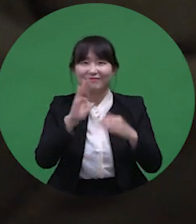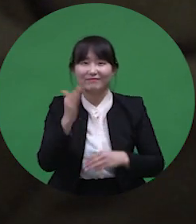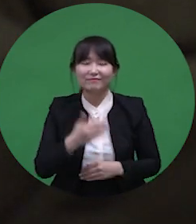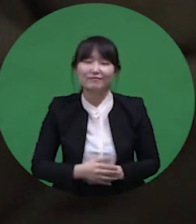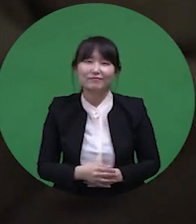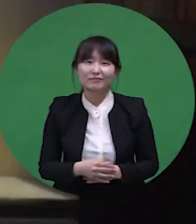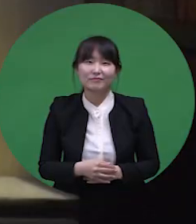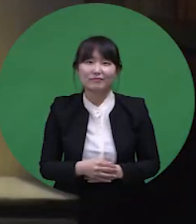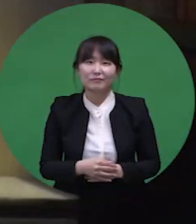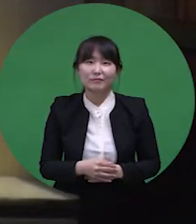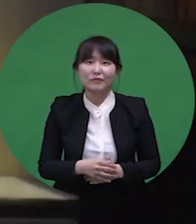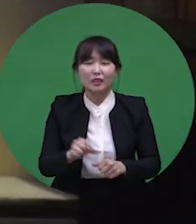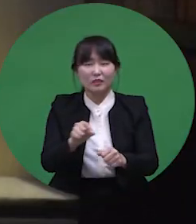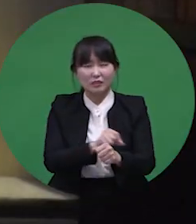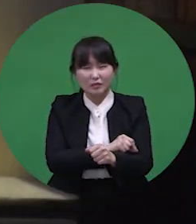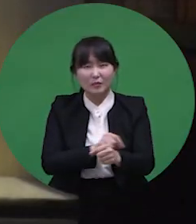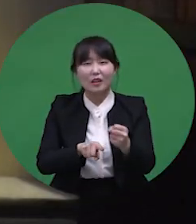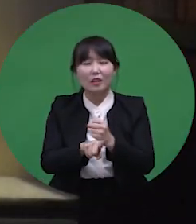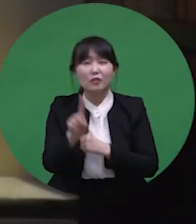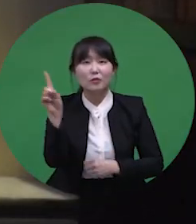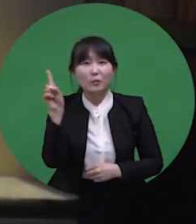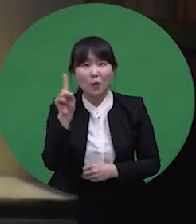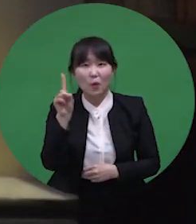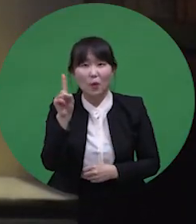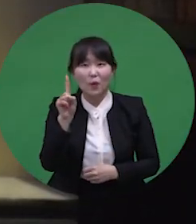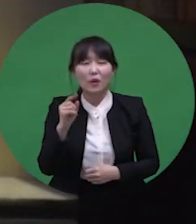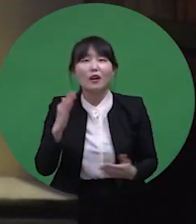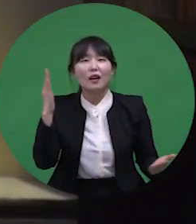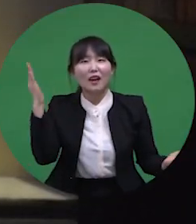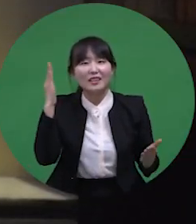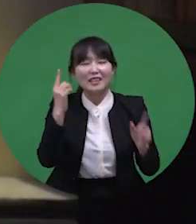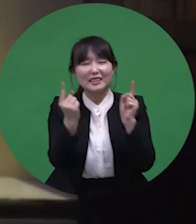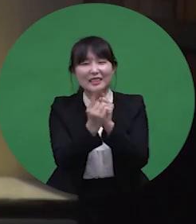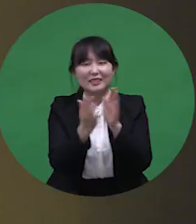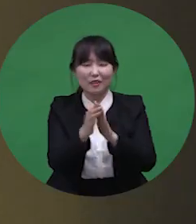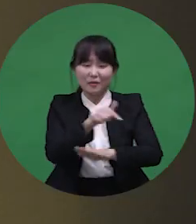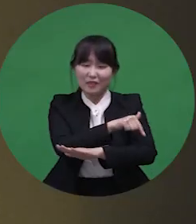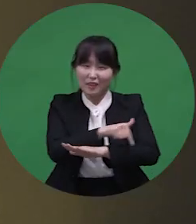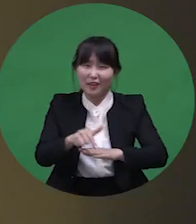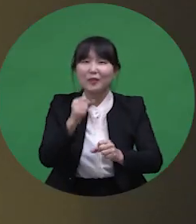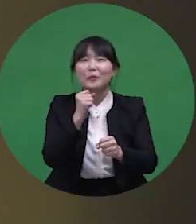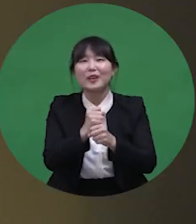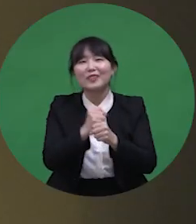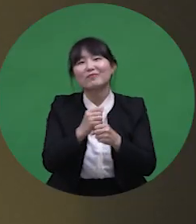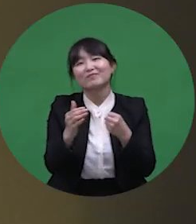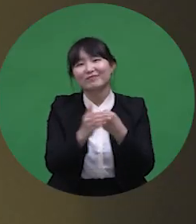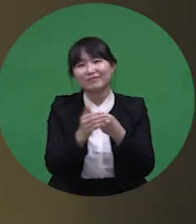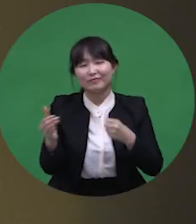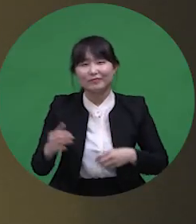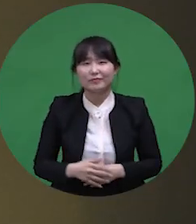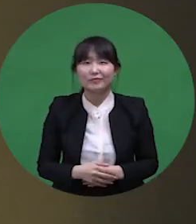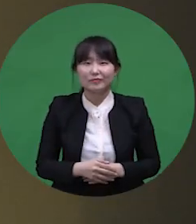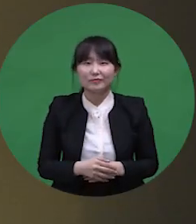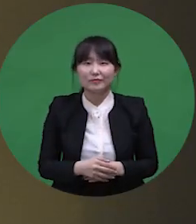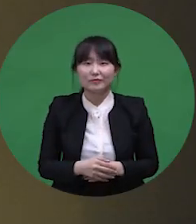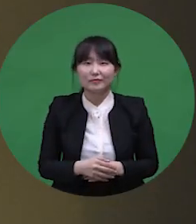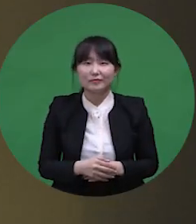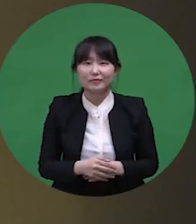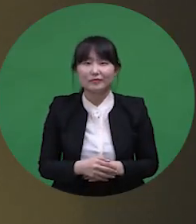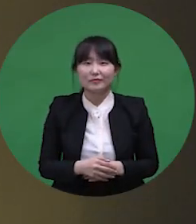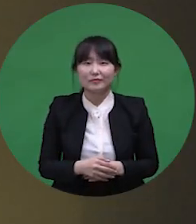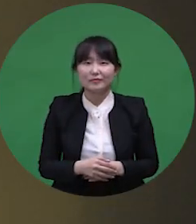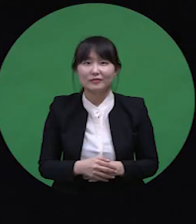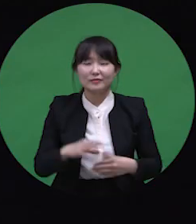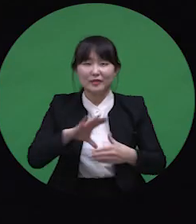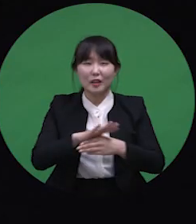이어졌습니다. 특히 이번 뮤지컬이 더욱 특별했던 이유는 청소년들이 직접 기획과 제작에 나섰기 때문인데요.